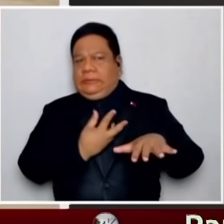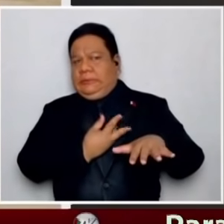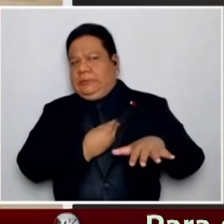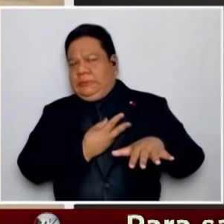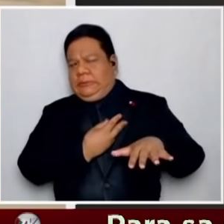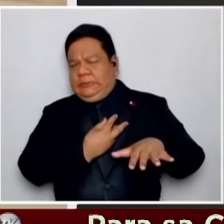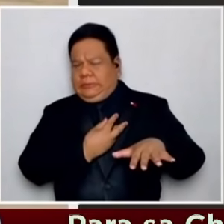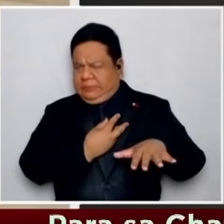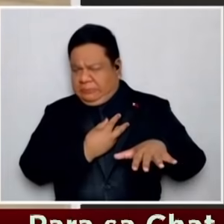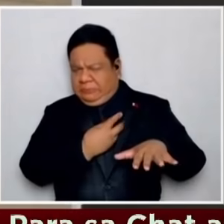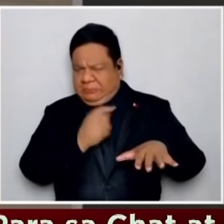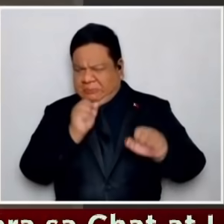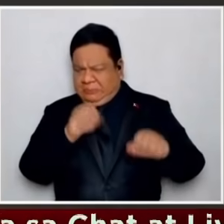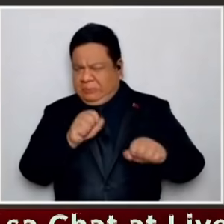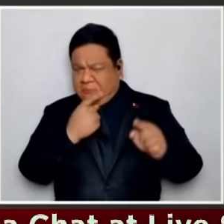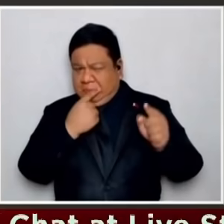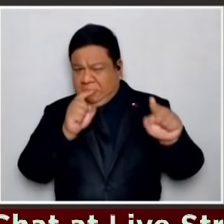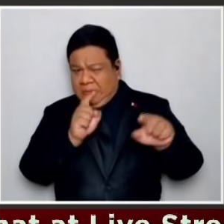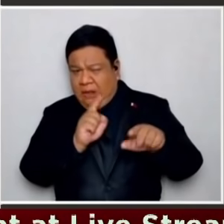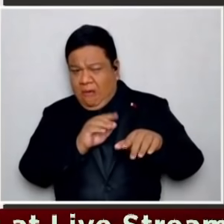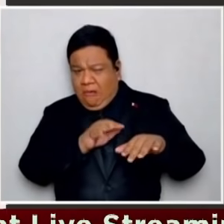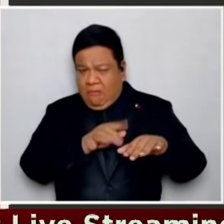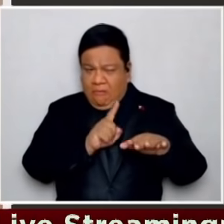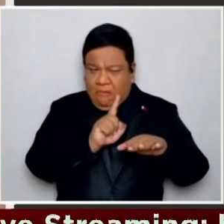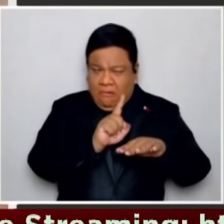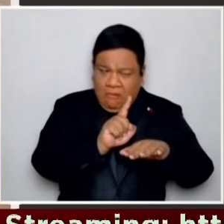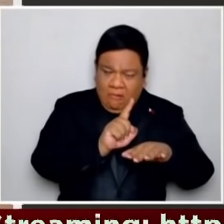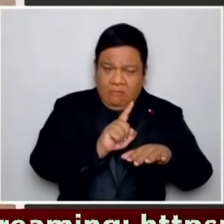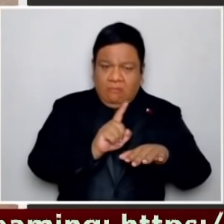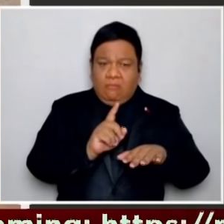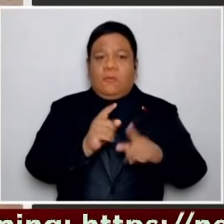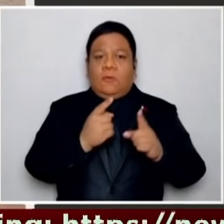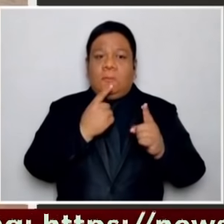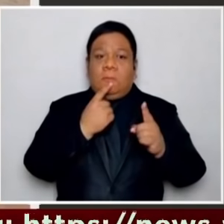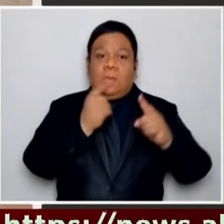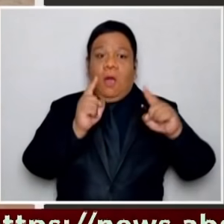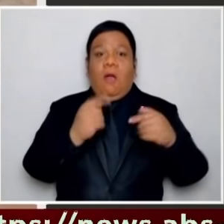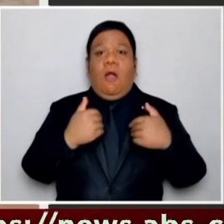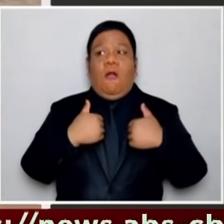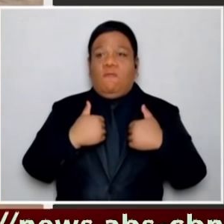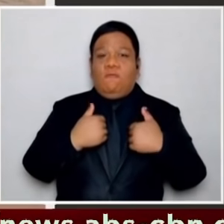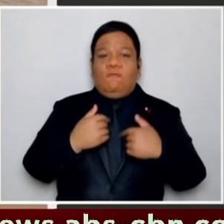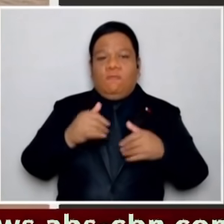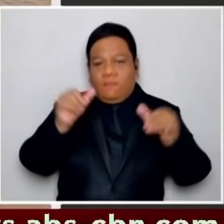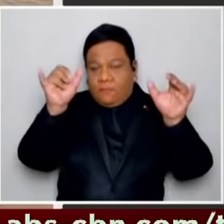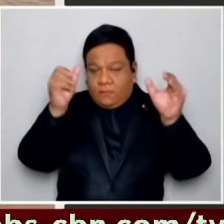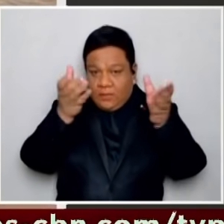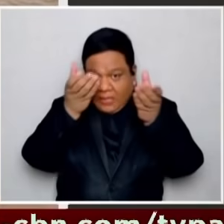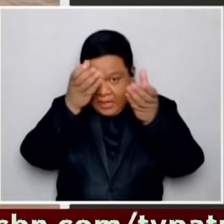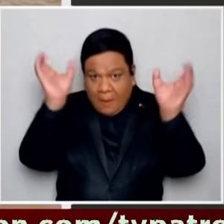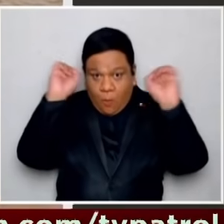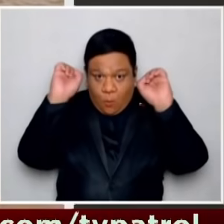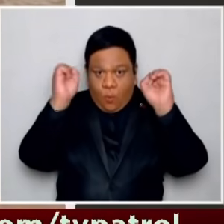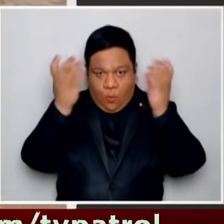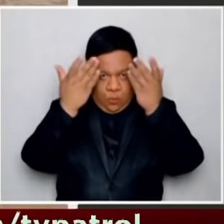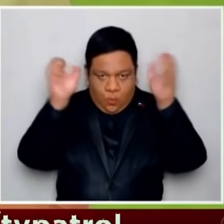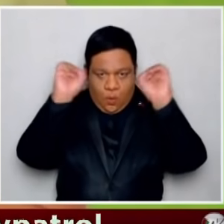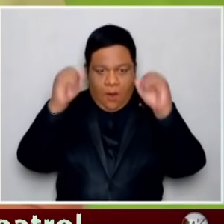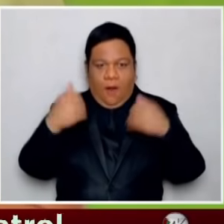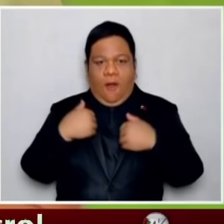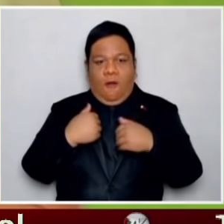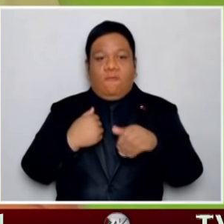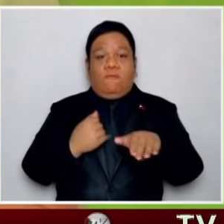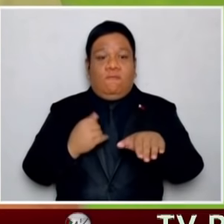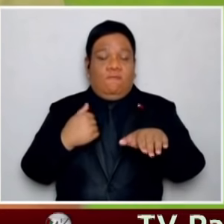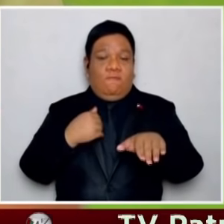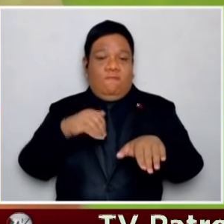makakatawid pa po ba. At blessing po na mayroong kalabaw na hila-hila po yung kalesa.